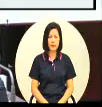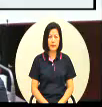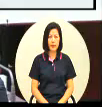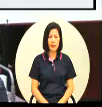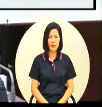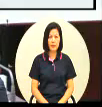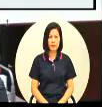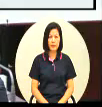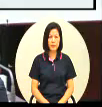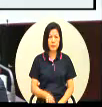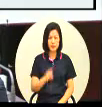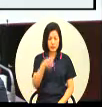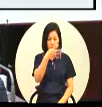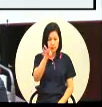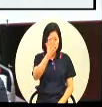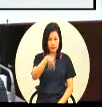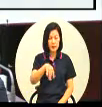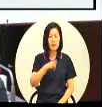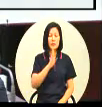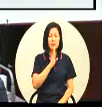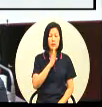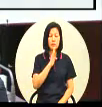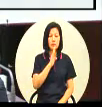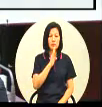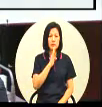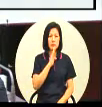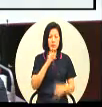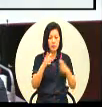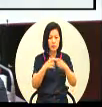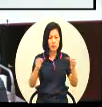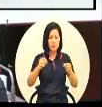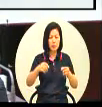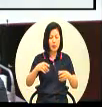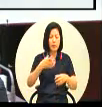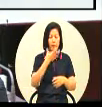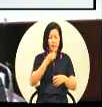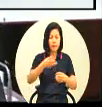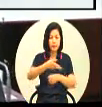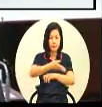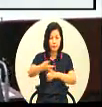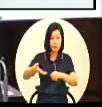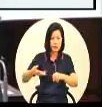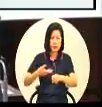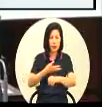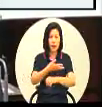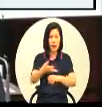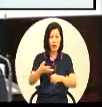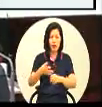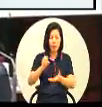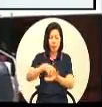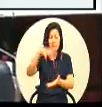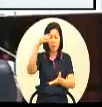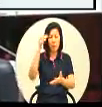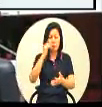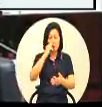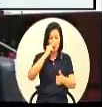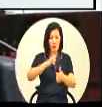是我们的日本福岛核害当中辐射食